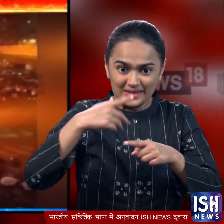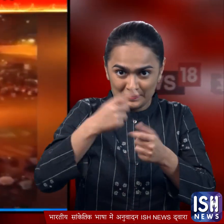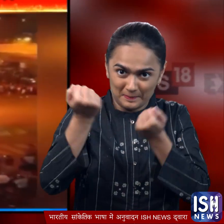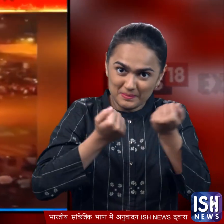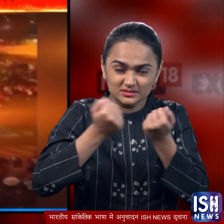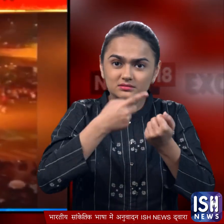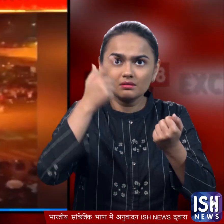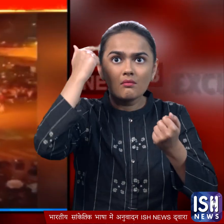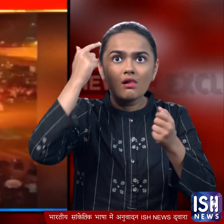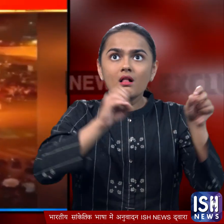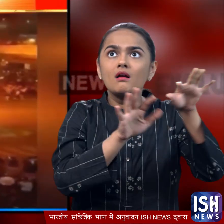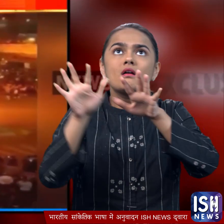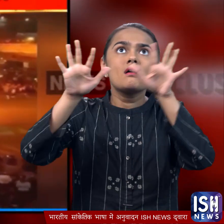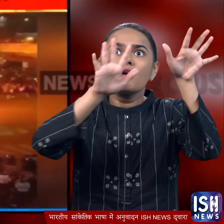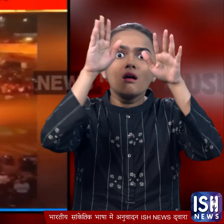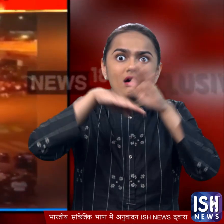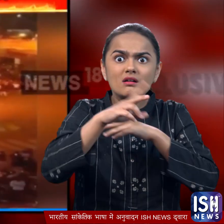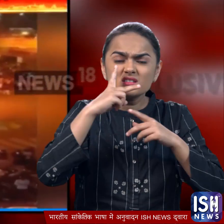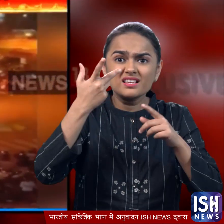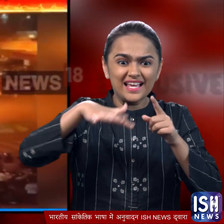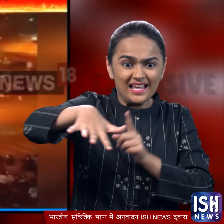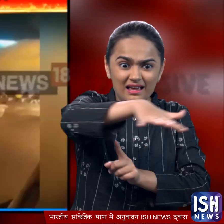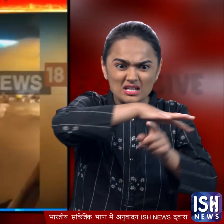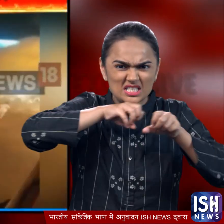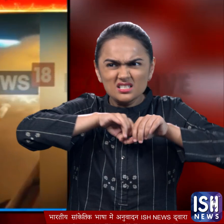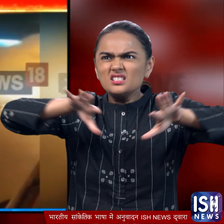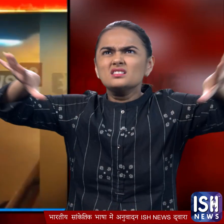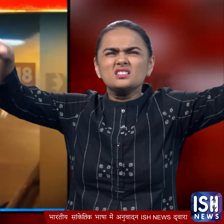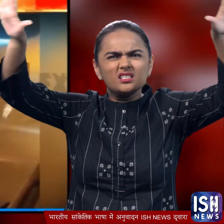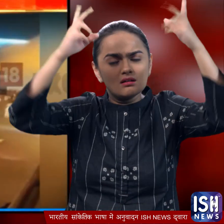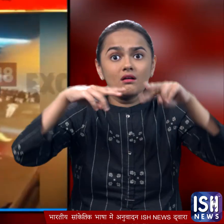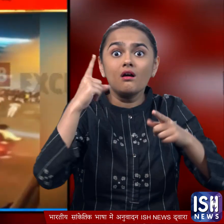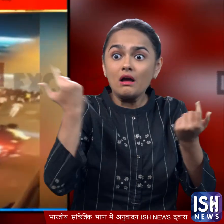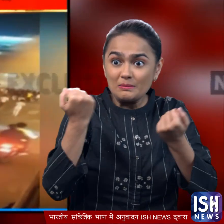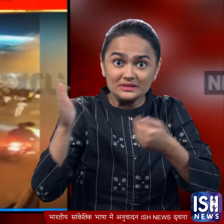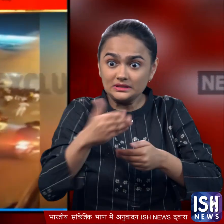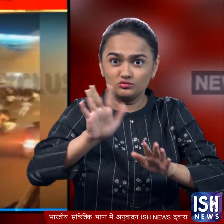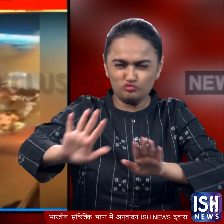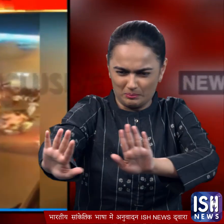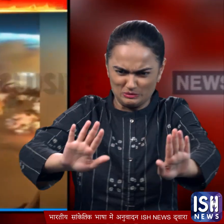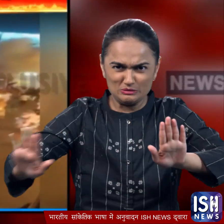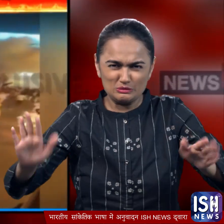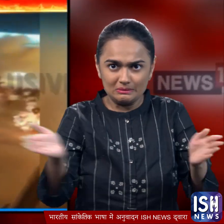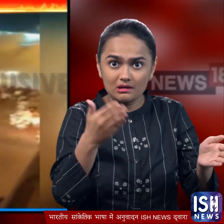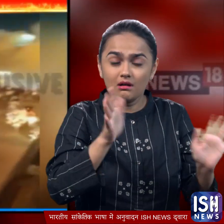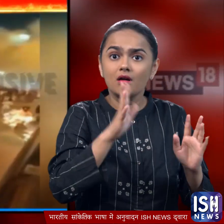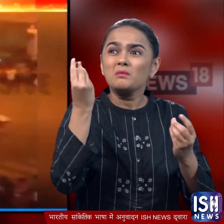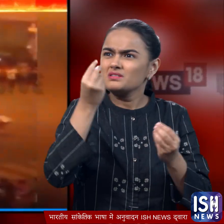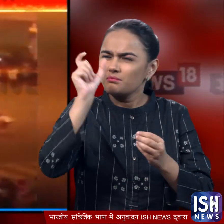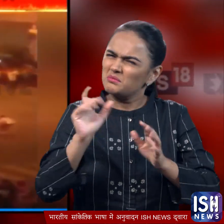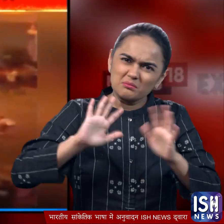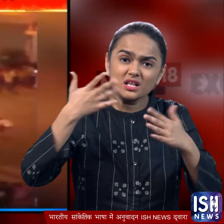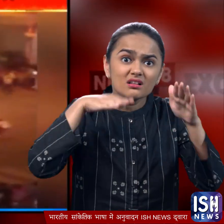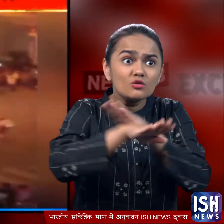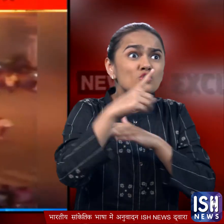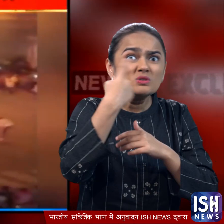बस से उठने वाला काला धुआं भी पूरे इलाके में फैल गया। आनंद फानन में वहां से गुजर रहे ट्रैफिक को रोक दिया गया, मगर कुछ लोग अपनी जान पर खेलकर